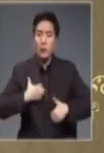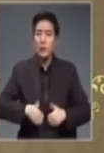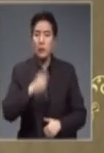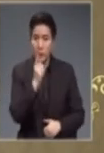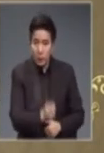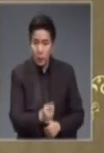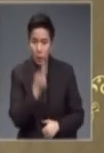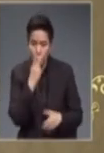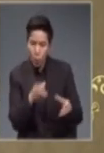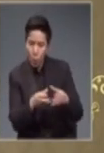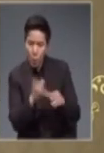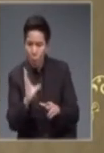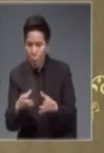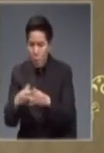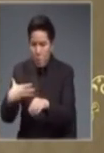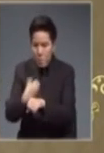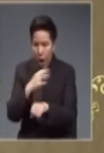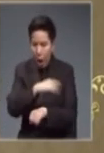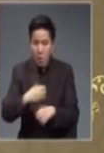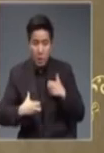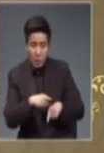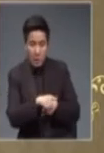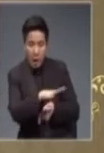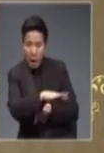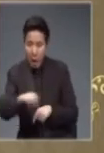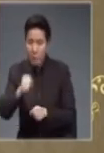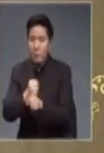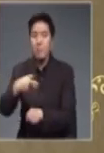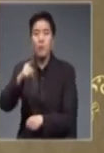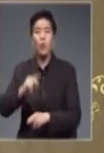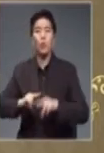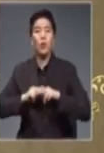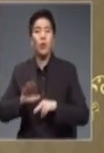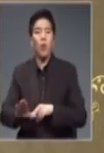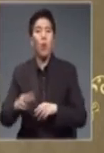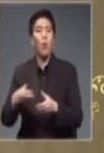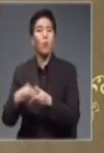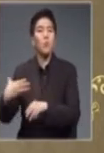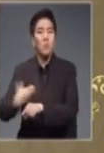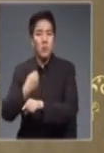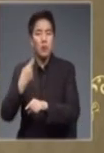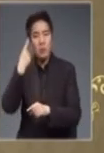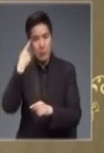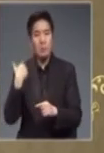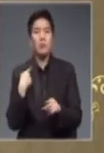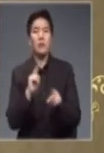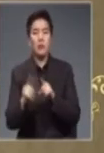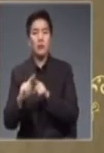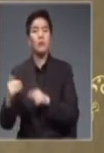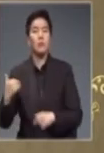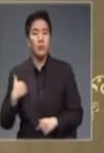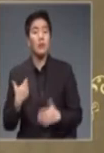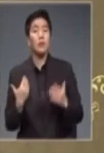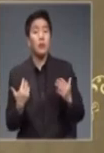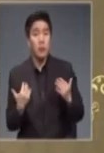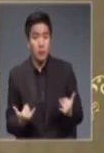ดิมทำแบบเดิมมันก็ไม่ทันการในเวลานี้นะครับเรากำลังปฏิรูปประเทศกำลังเปลี่ยนผ่านบางอย่างก็เข้าใจด้วยนะครับการ